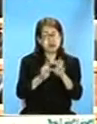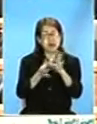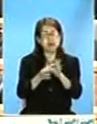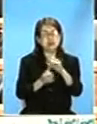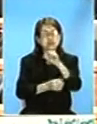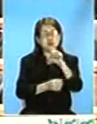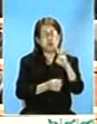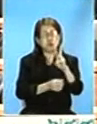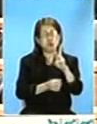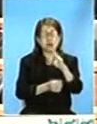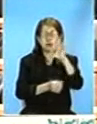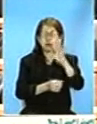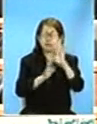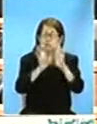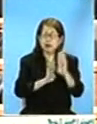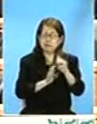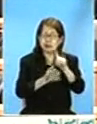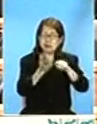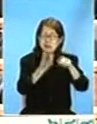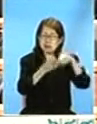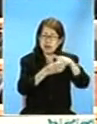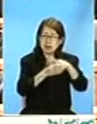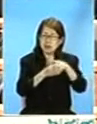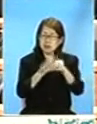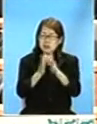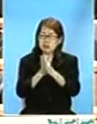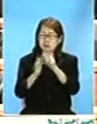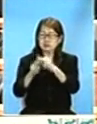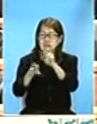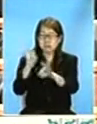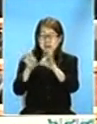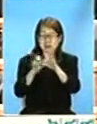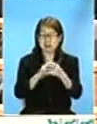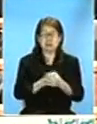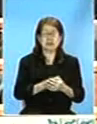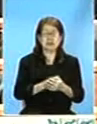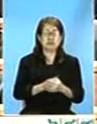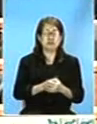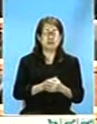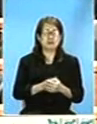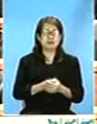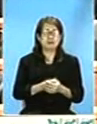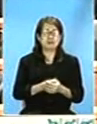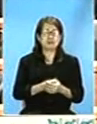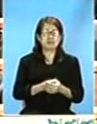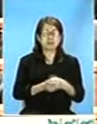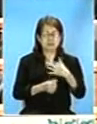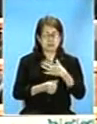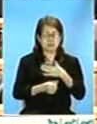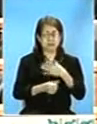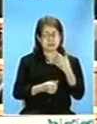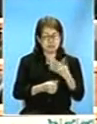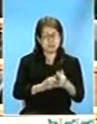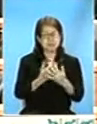สมาชิกวุฒิสภาในวันนี้ทั้งนี้ผลจากการ